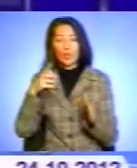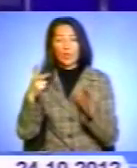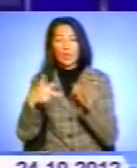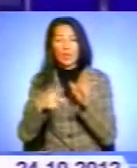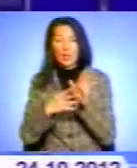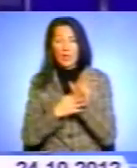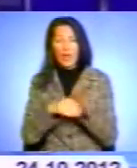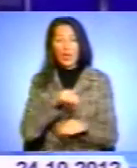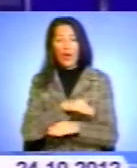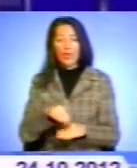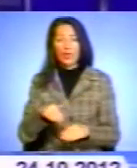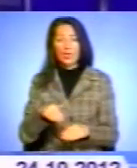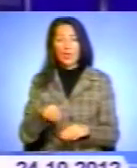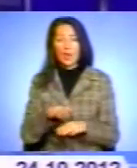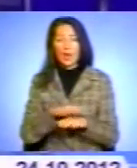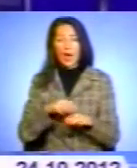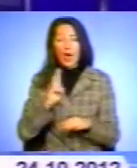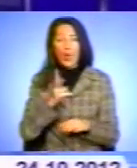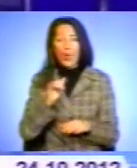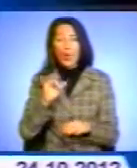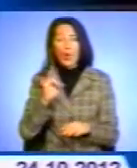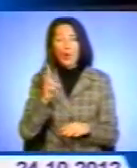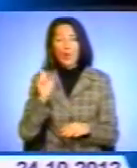Леся Курбаса, майданчик ринку Галицький.